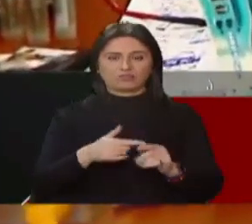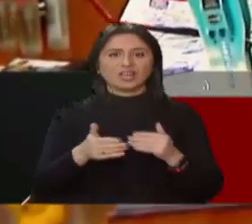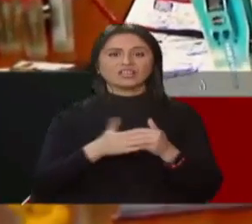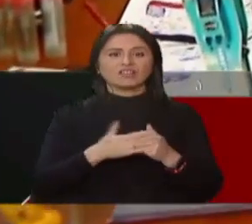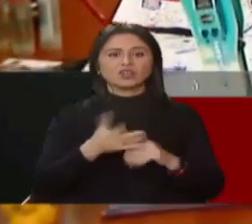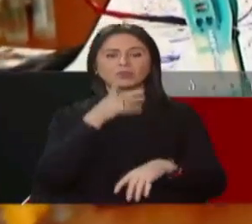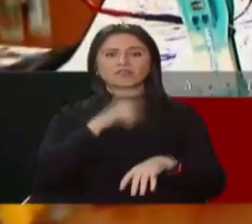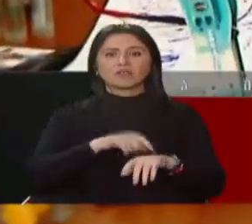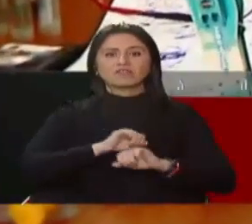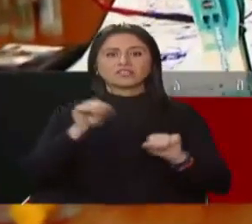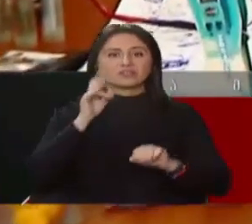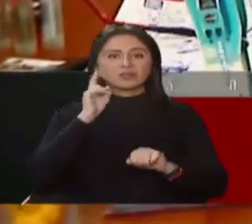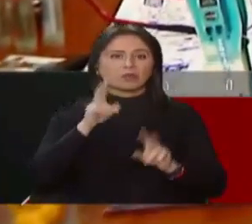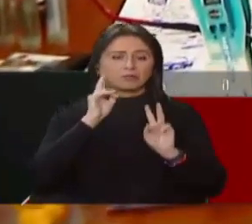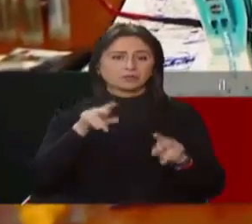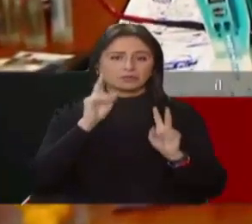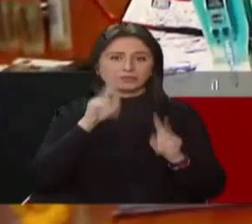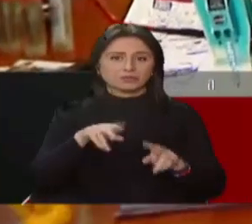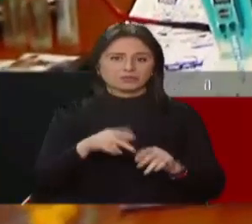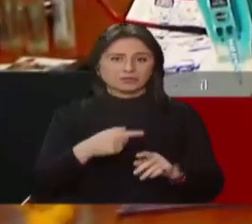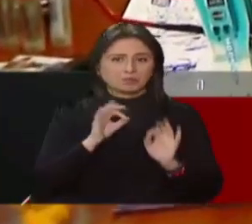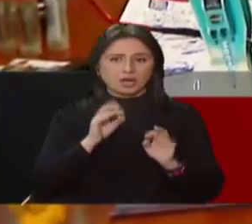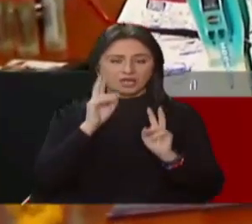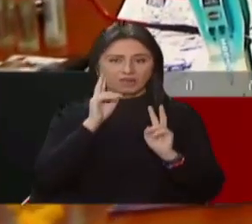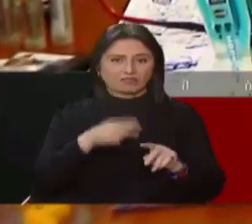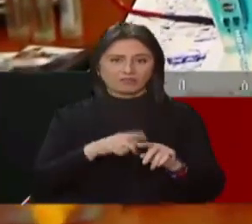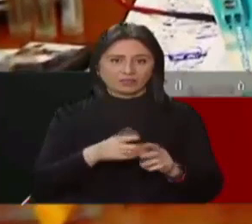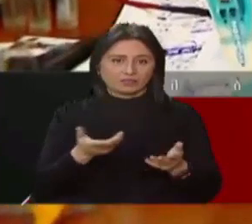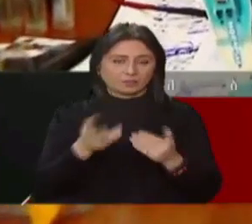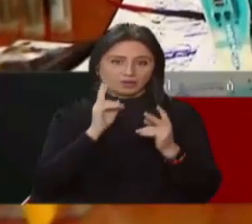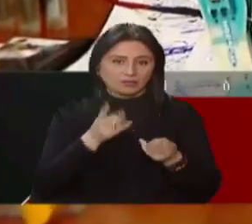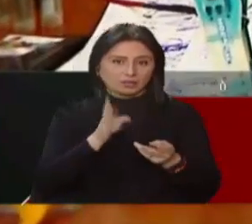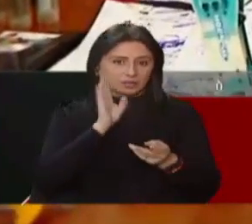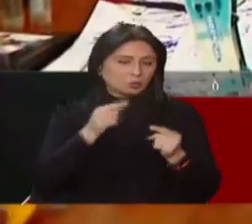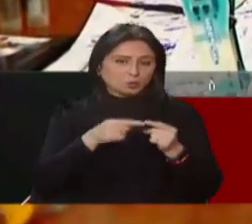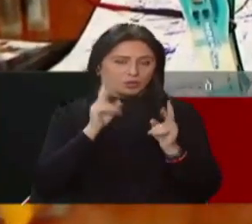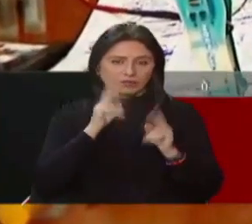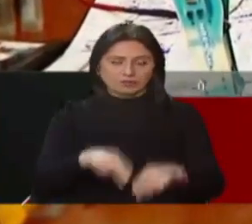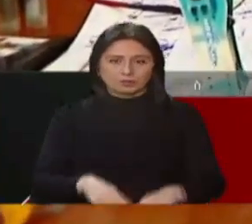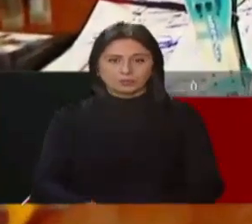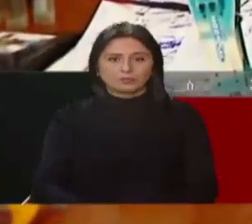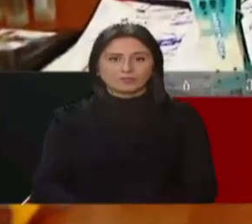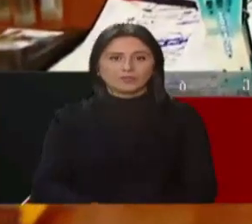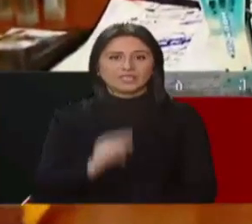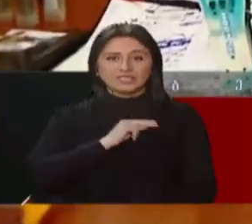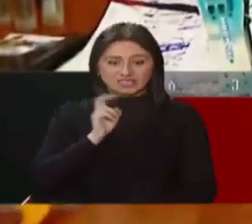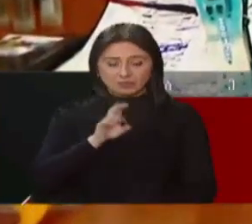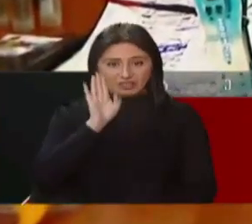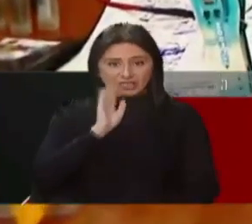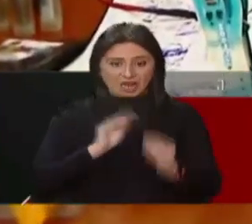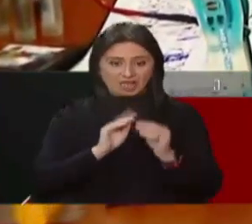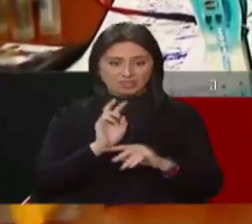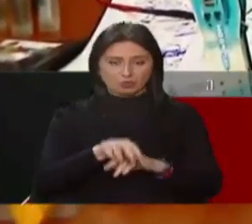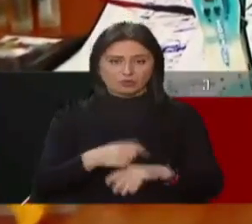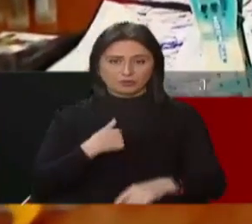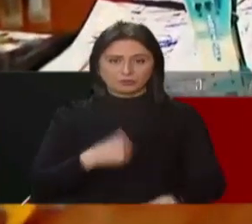ხლობით რომელზე მოხდა აფეთქება? არ ვიცი, მართლა არ ვიცი, ეს ლაპარაკობა 2 საათი, არ ვიცი, ზუსტად არ ვიცი. ჩვენ სამთავროში მოვიდი და ძალზე მოვიდი